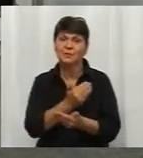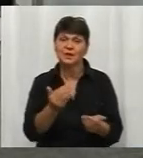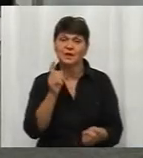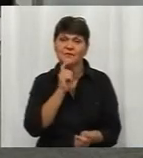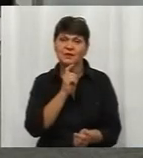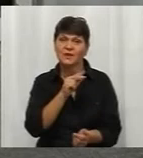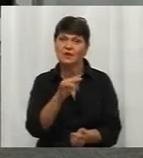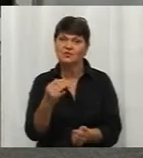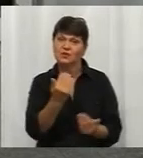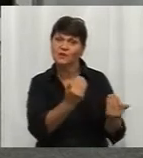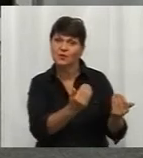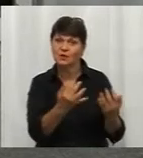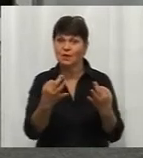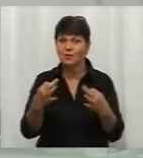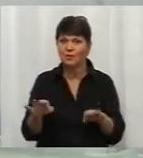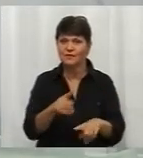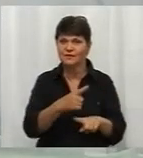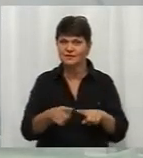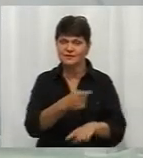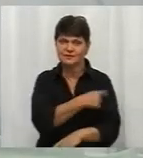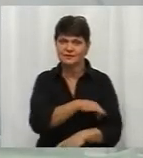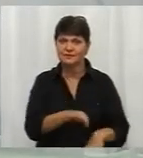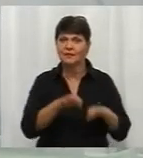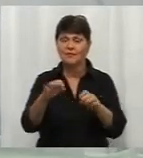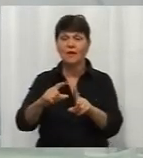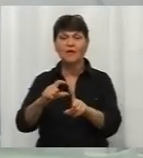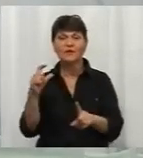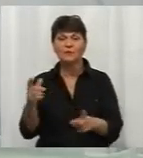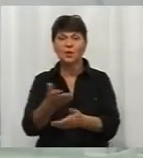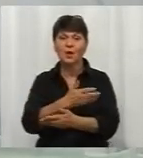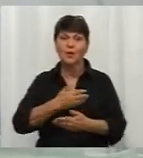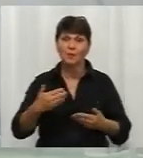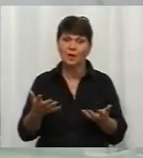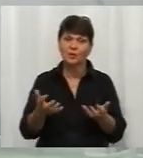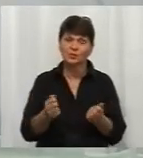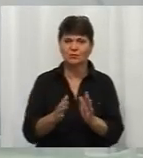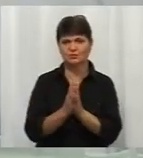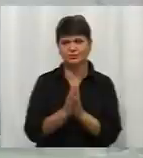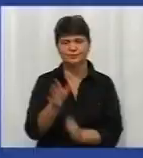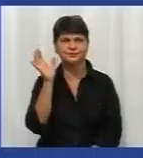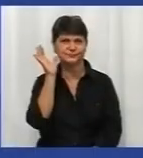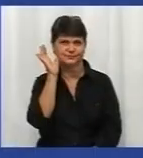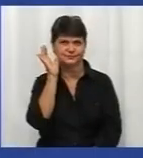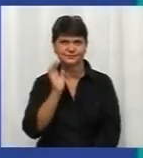чи пропускають вони швидкі. Ось які відповіді ми отримали. Я пропоную їх послухати.